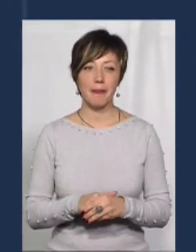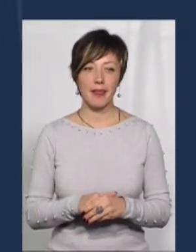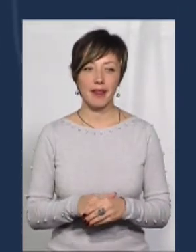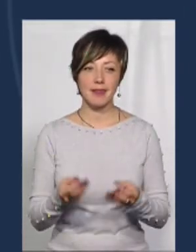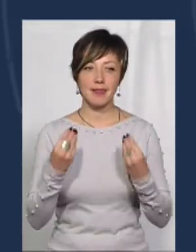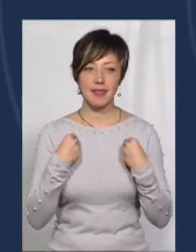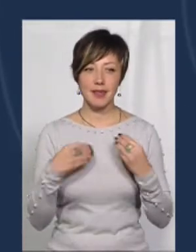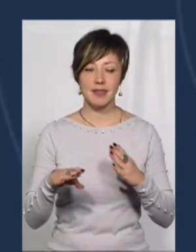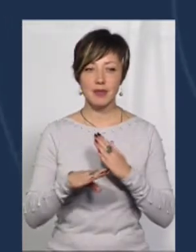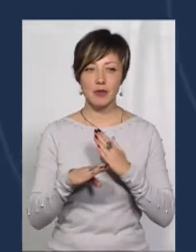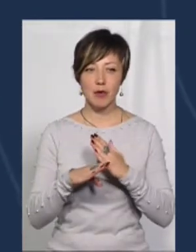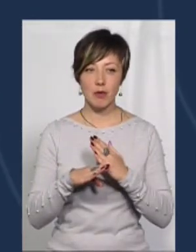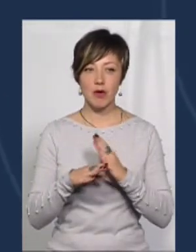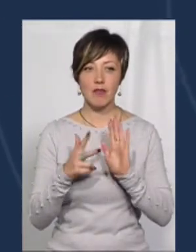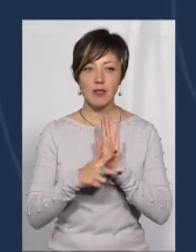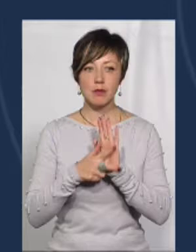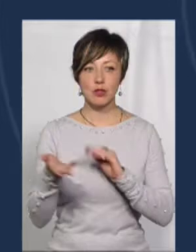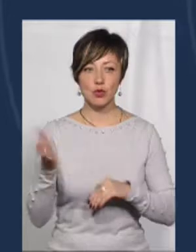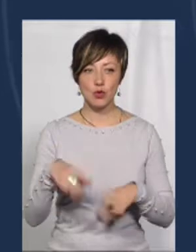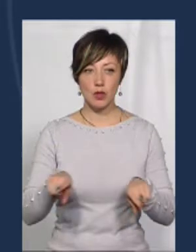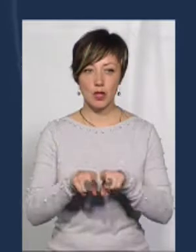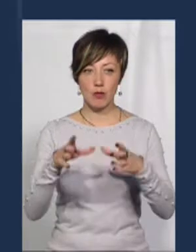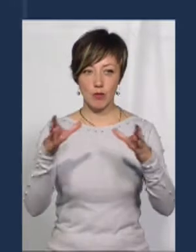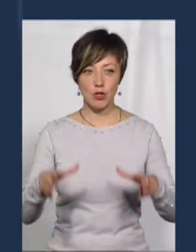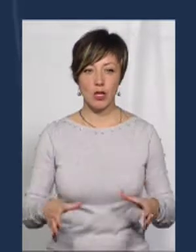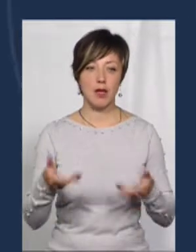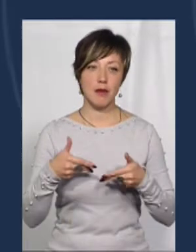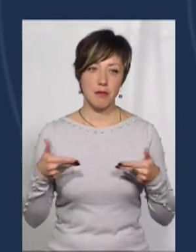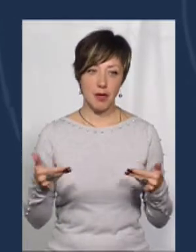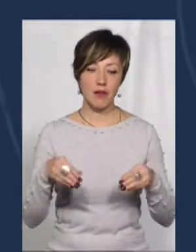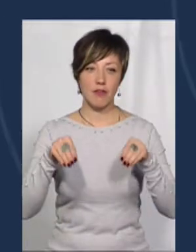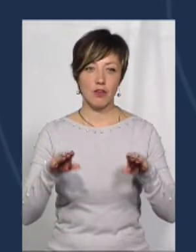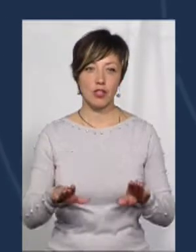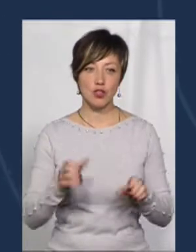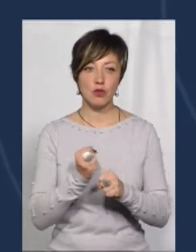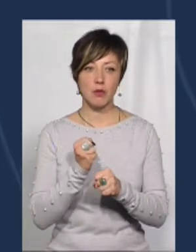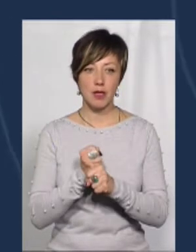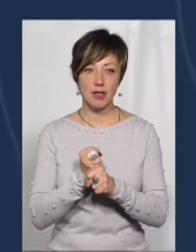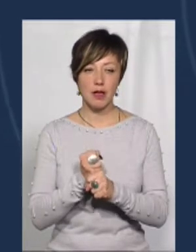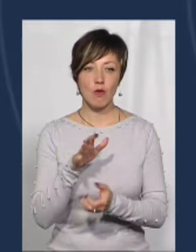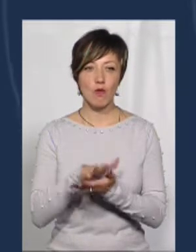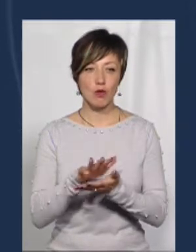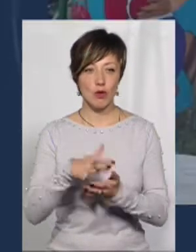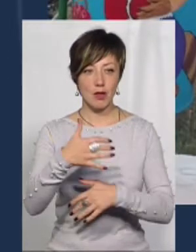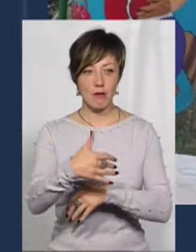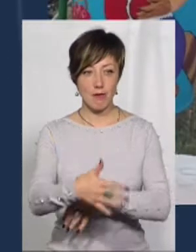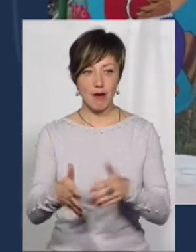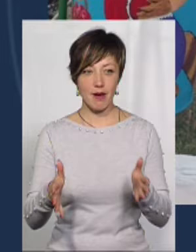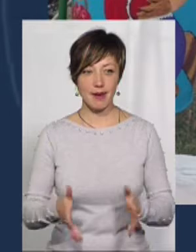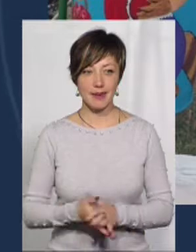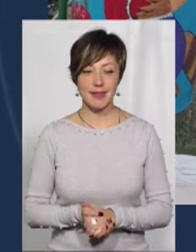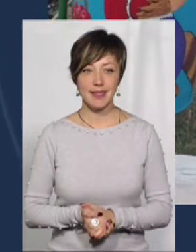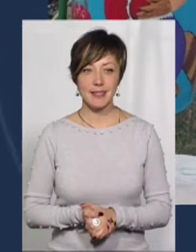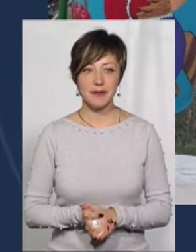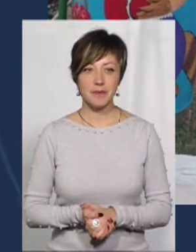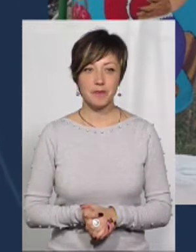Вони нам надали допомогу 80 таких бочок. І ми вирішили зробити з них мусорні баки.